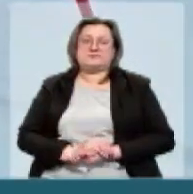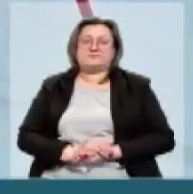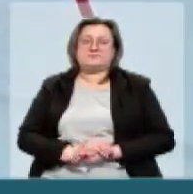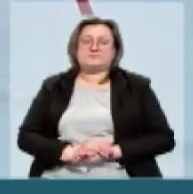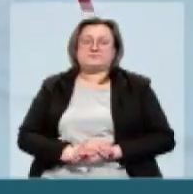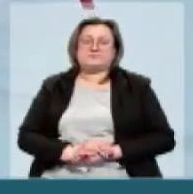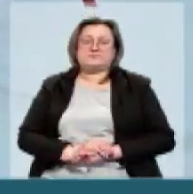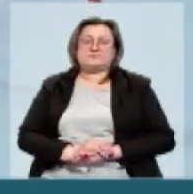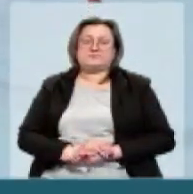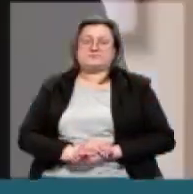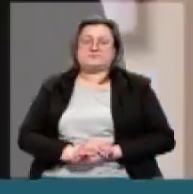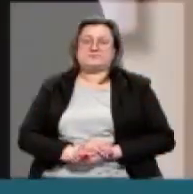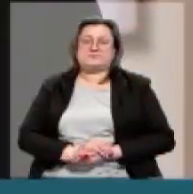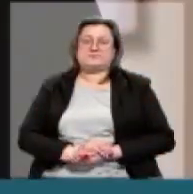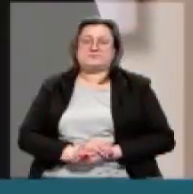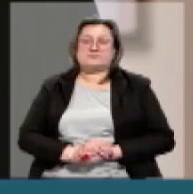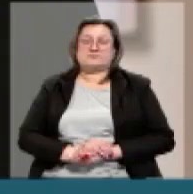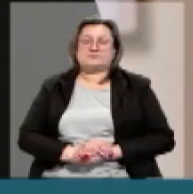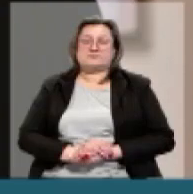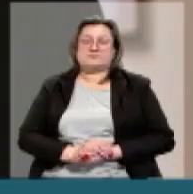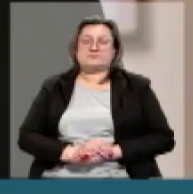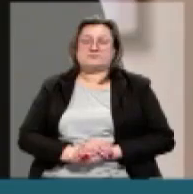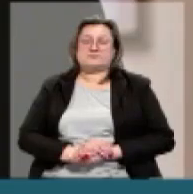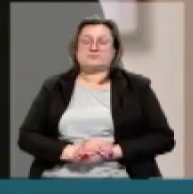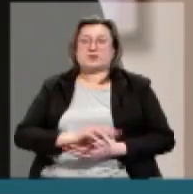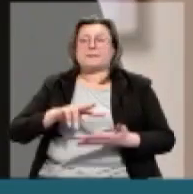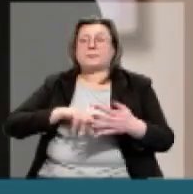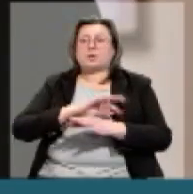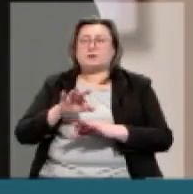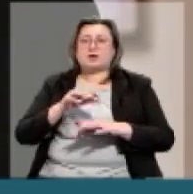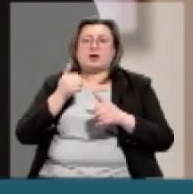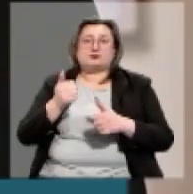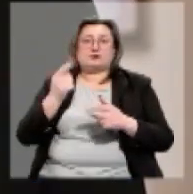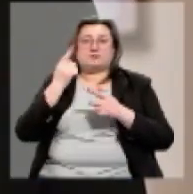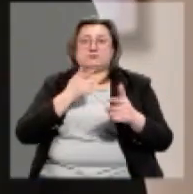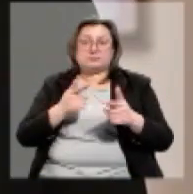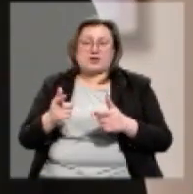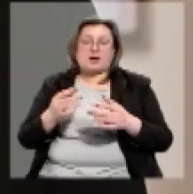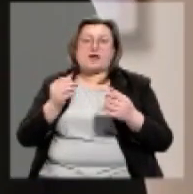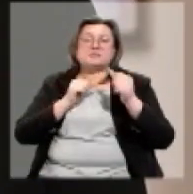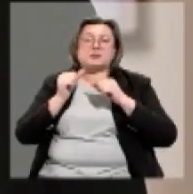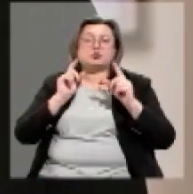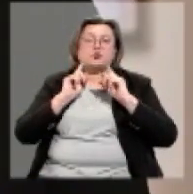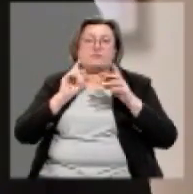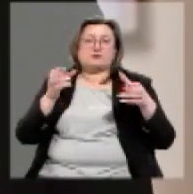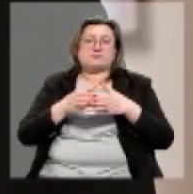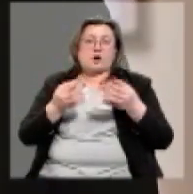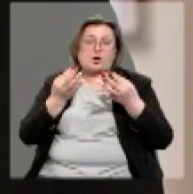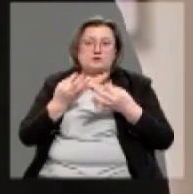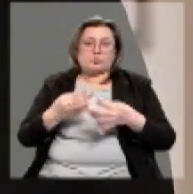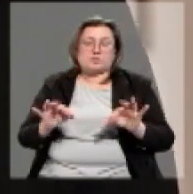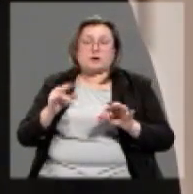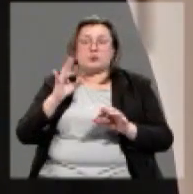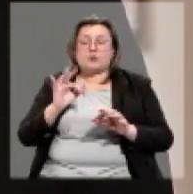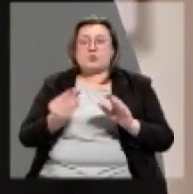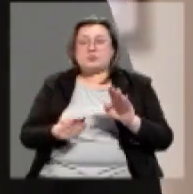артып келеді, дейді маман иелері. Проектное предложение должно содержать фамилию, имя заявителя, контактные